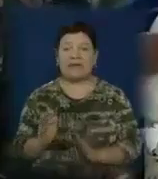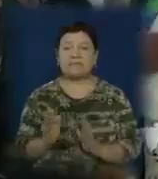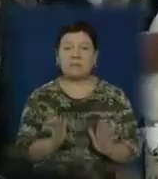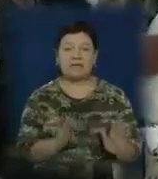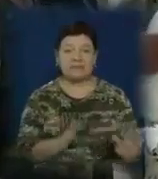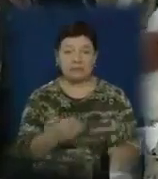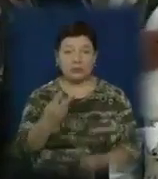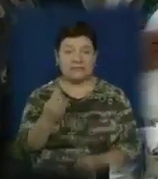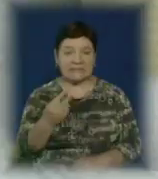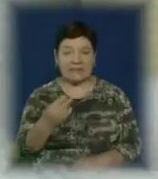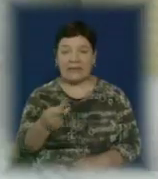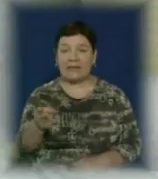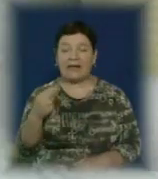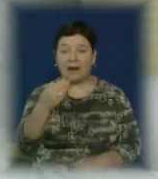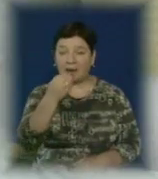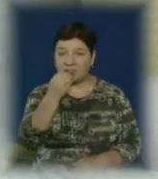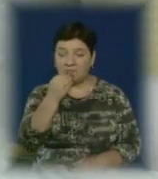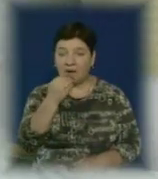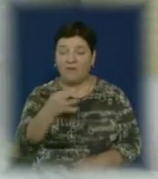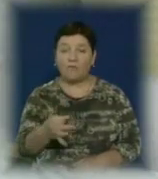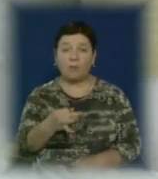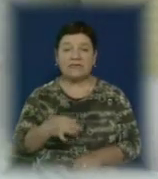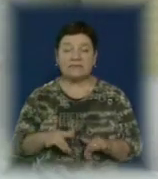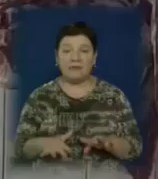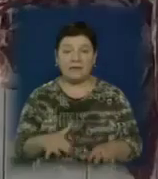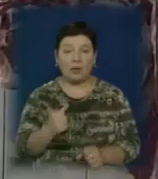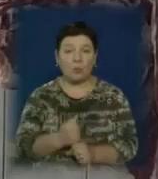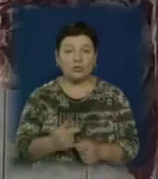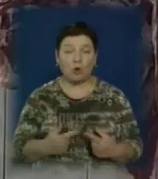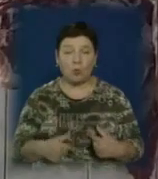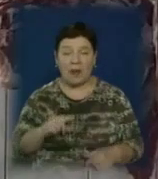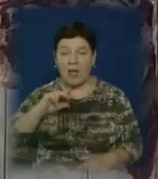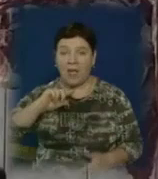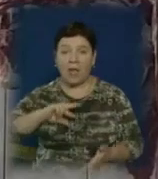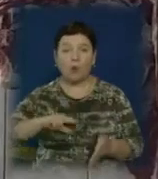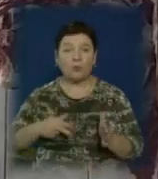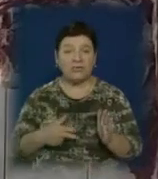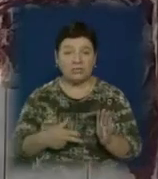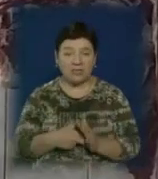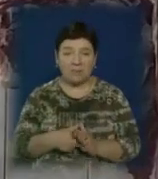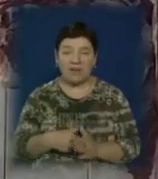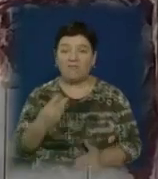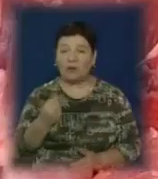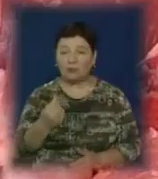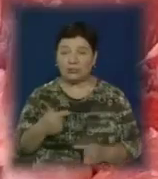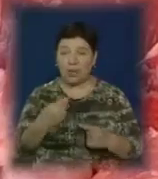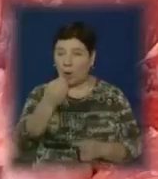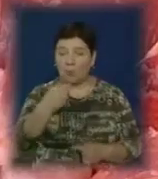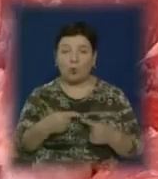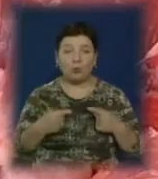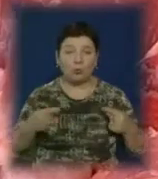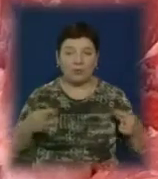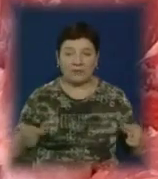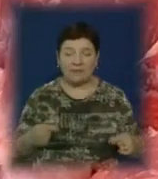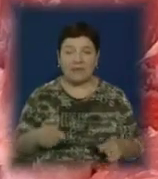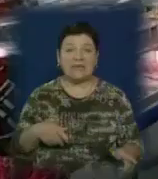на харчі в області діє спеціальна робоча група, котра стежить за економічною обґрунтованістю вартості продуктів та запобігає